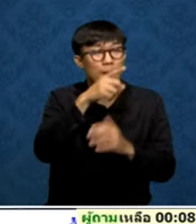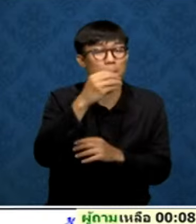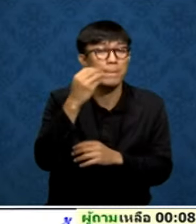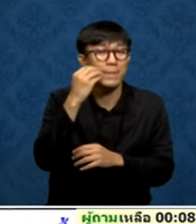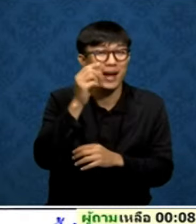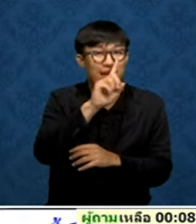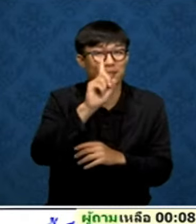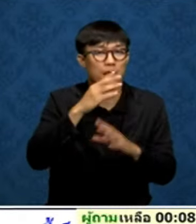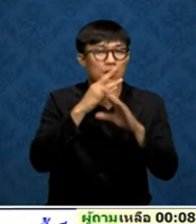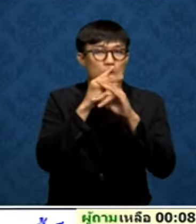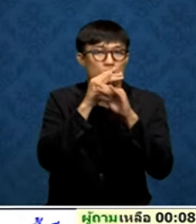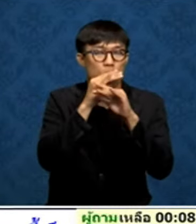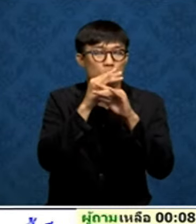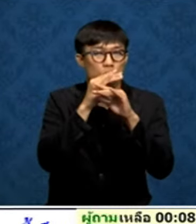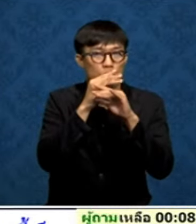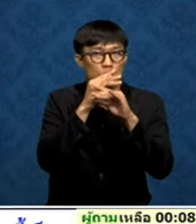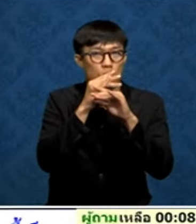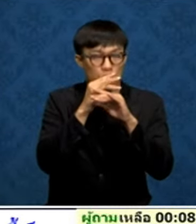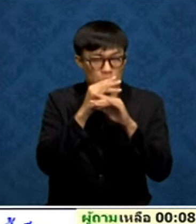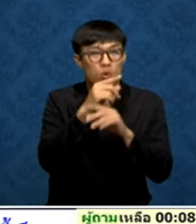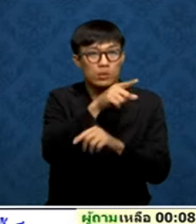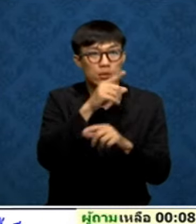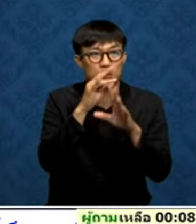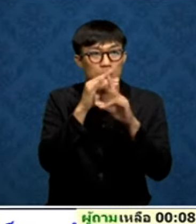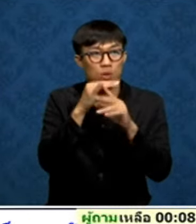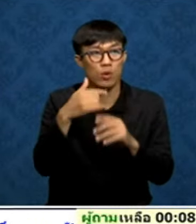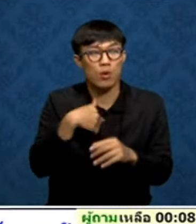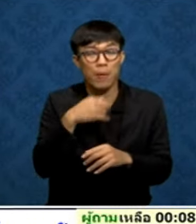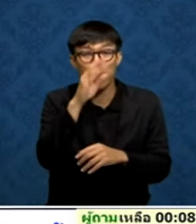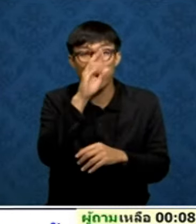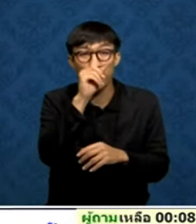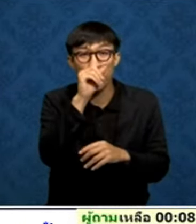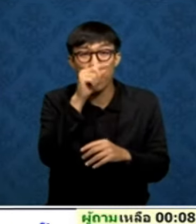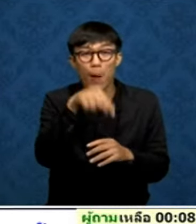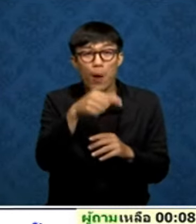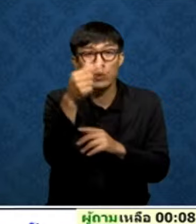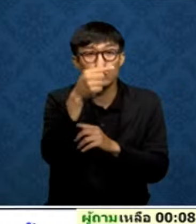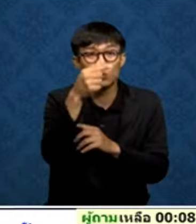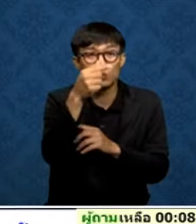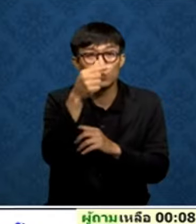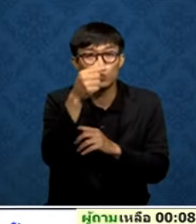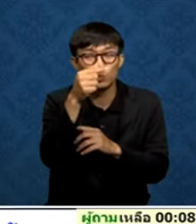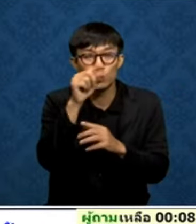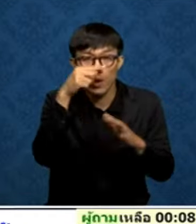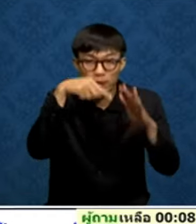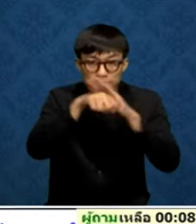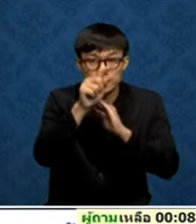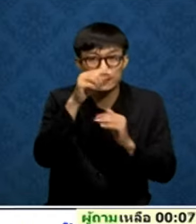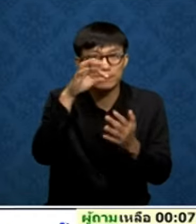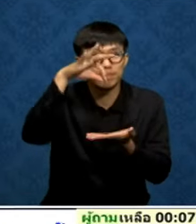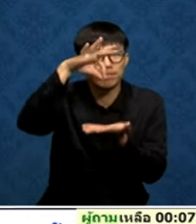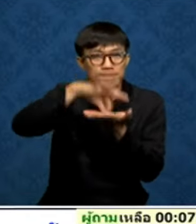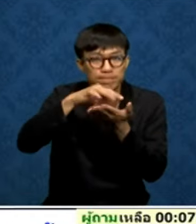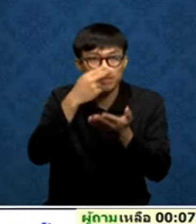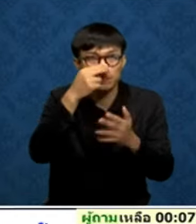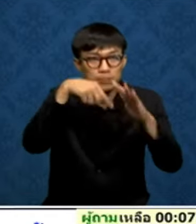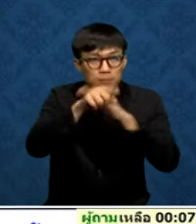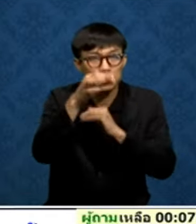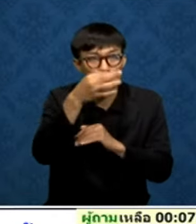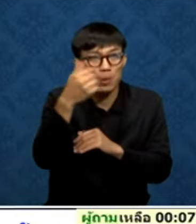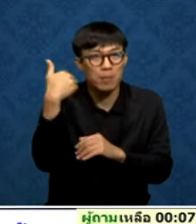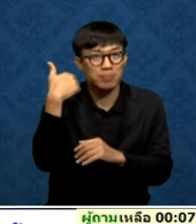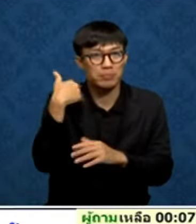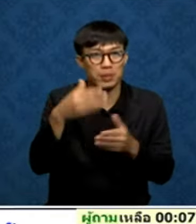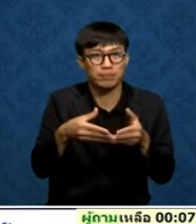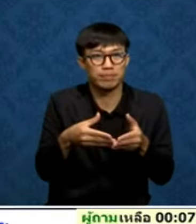องครับเนื้อหาที่ผมก็ลองใช้ Google Translate Google แบบที่จีนชอบทำเลยครับก็ได้ประมาณนี้ครับเป็นป้ายที่บอกว่ากำลังมีการตั้งโร